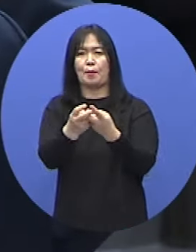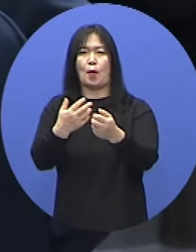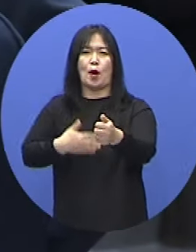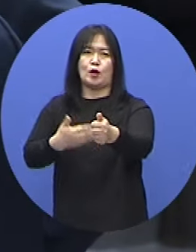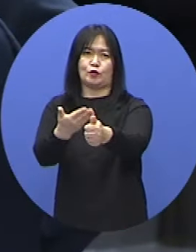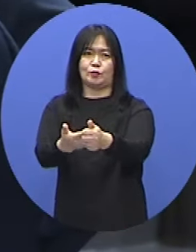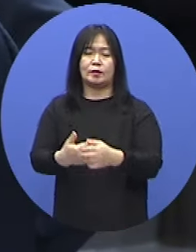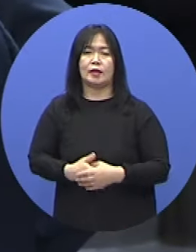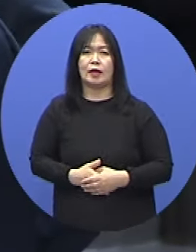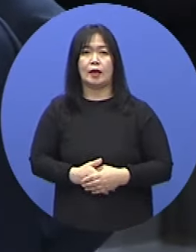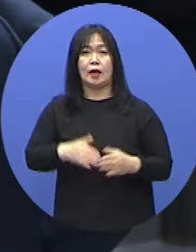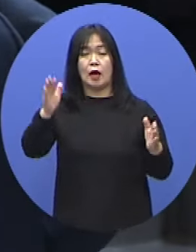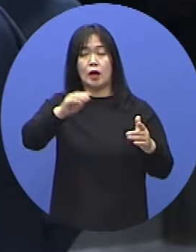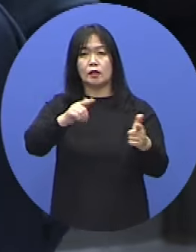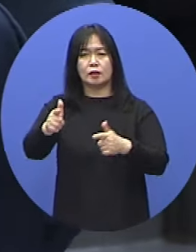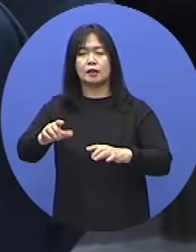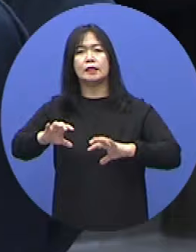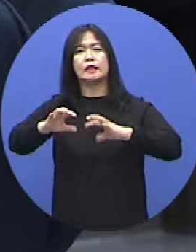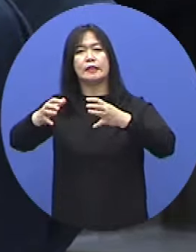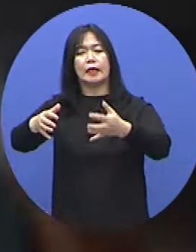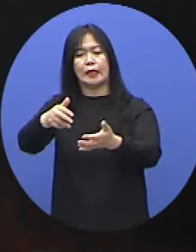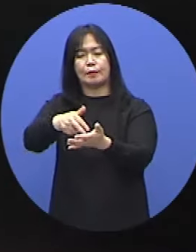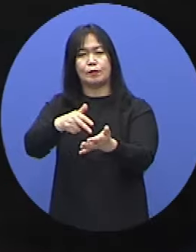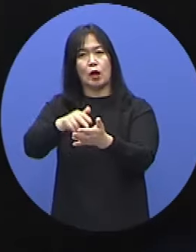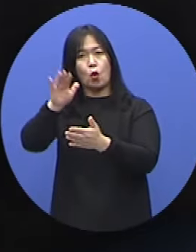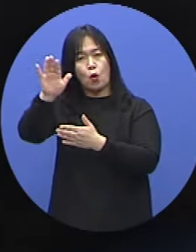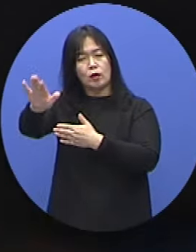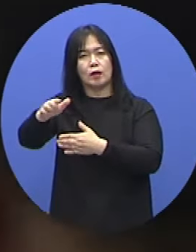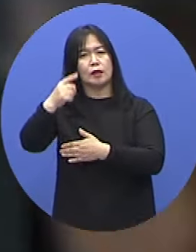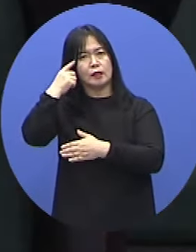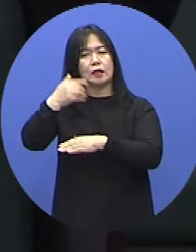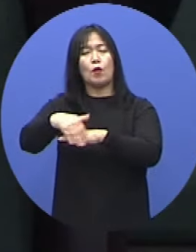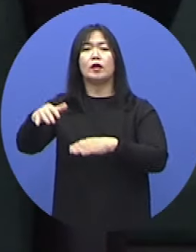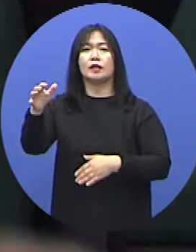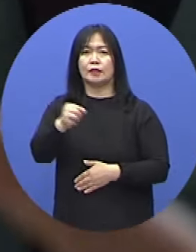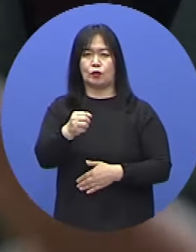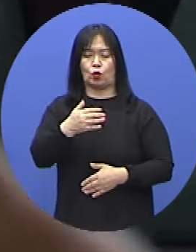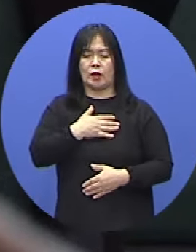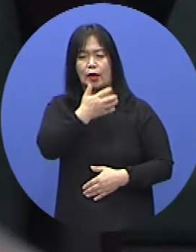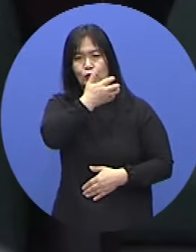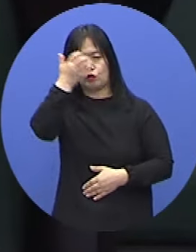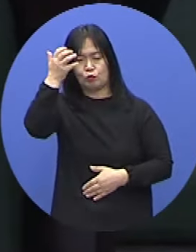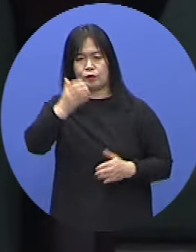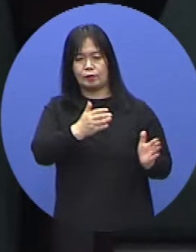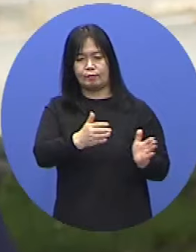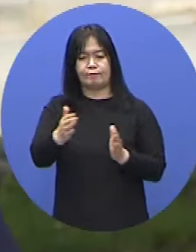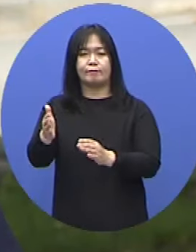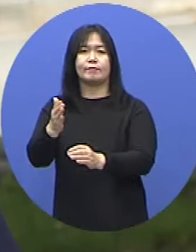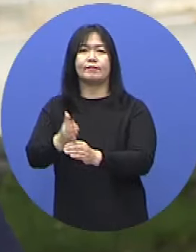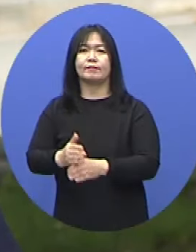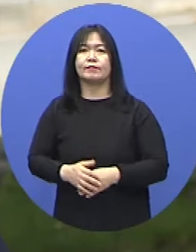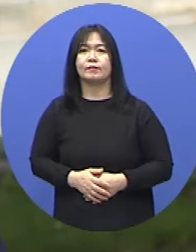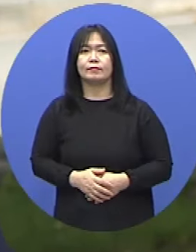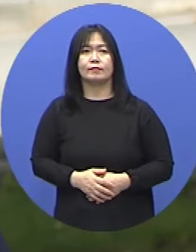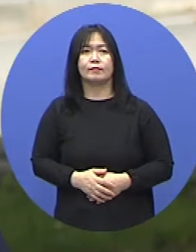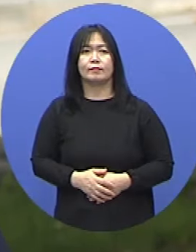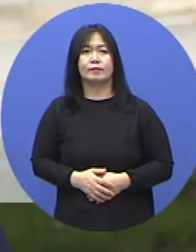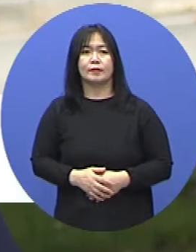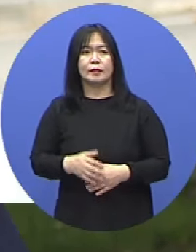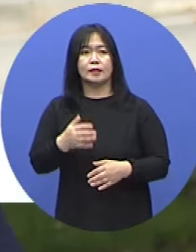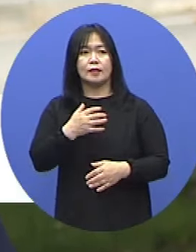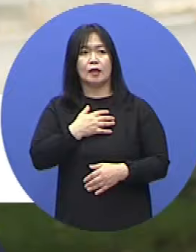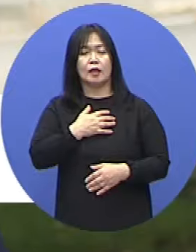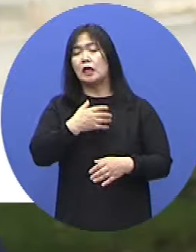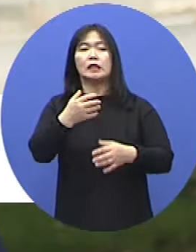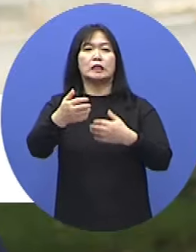강의를들은 학생들은 세계를 무대로 활동할 미래 모습을 그리며 자신의 꿈을 키웠습니다 의료 기기들이